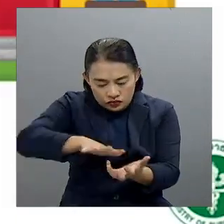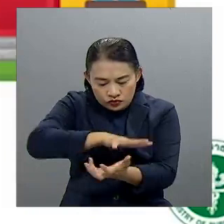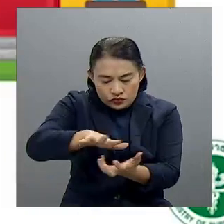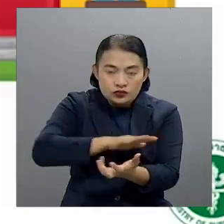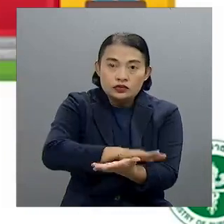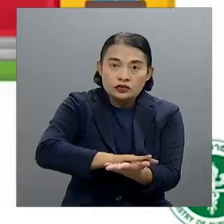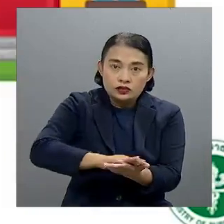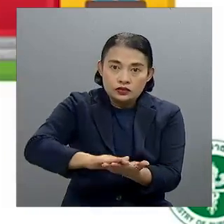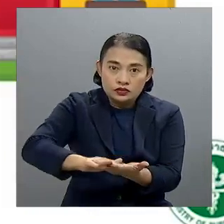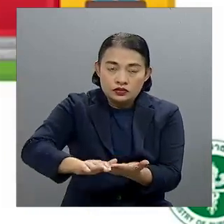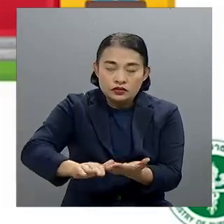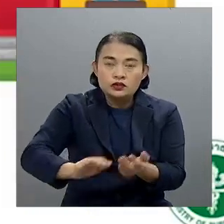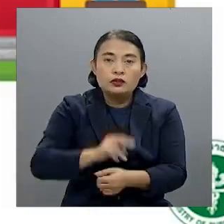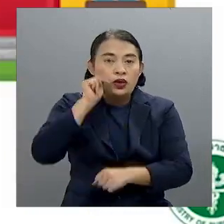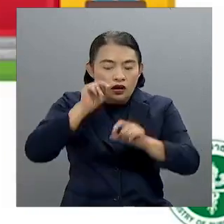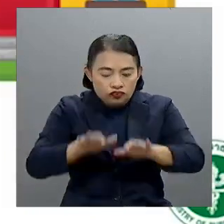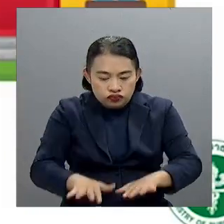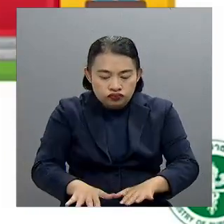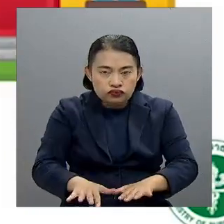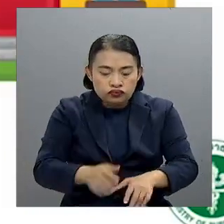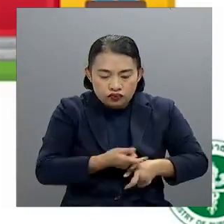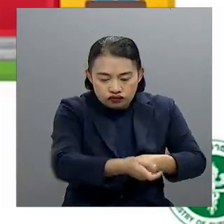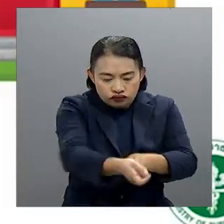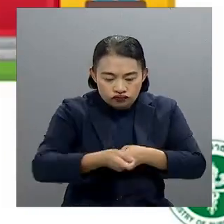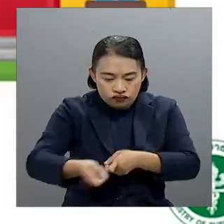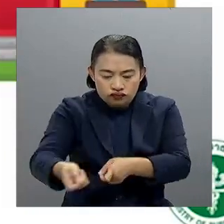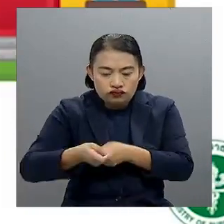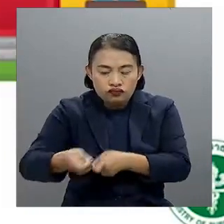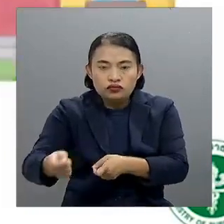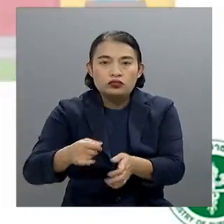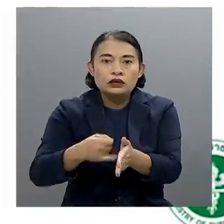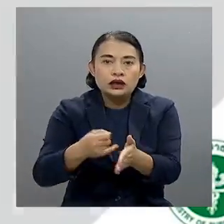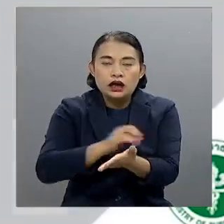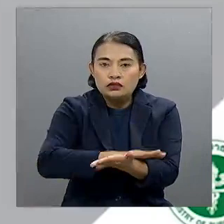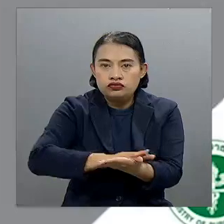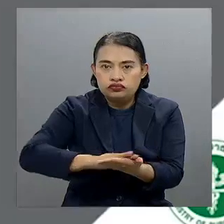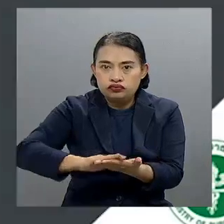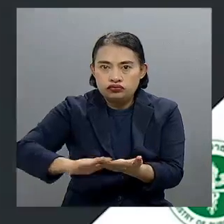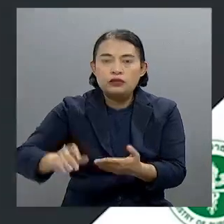ำทันทีหลังน้ำลดจะช่วยให้ขัดคราบสกปรกได้ง่ายกว่าปล่อยให้แห้ง